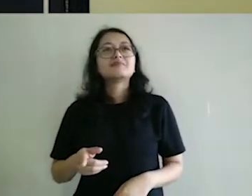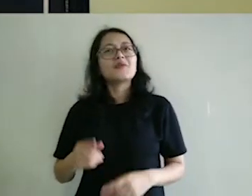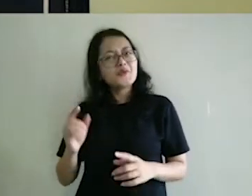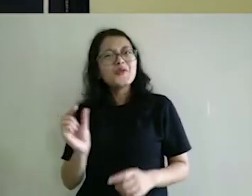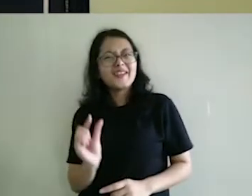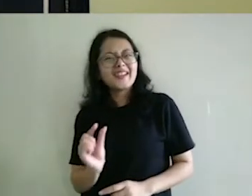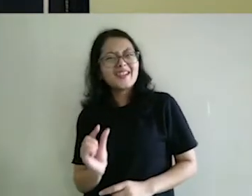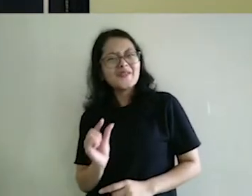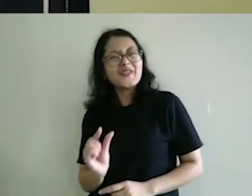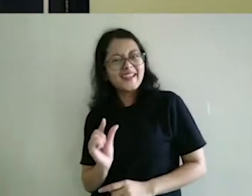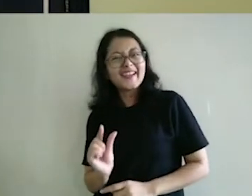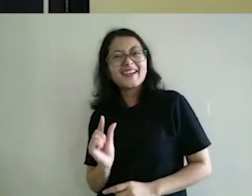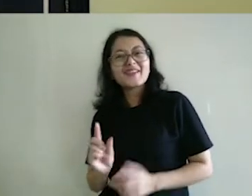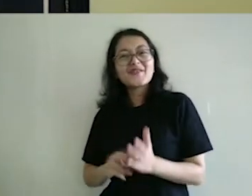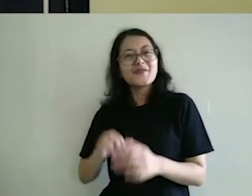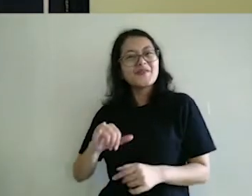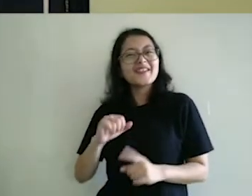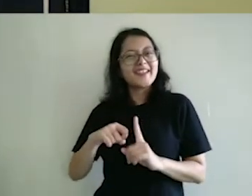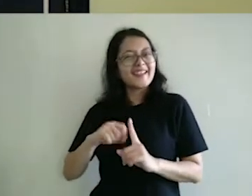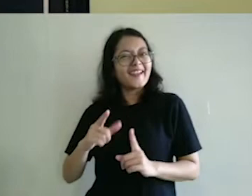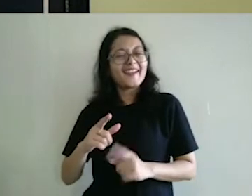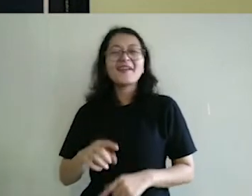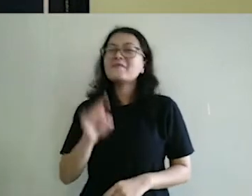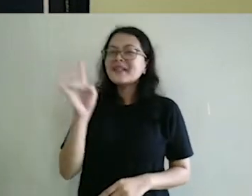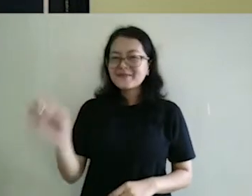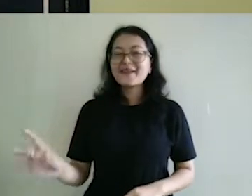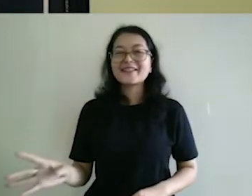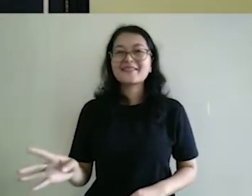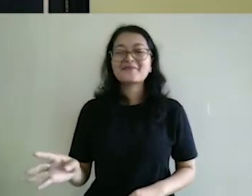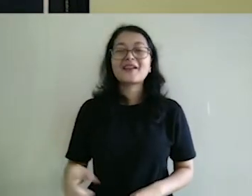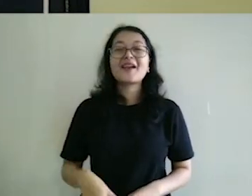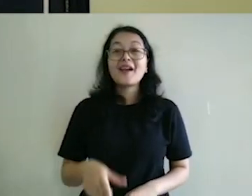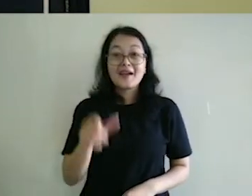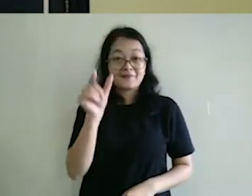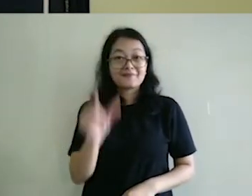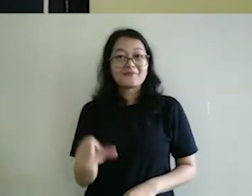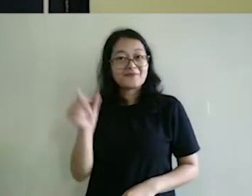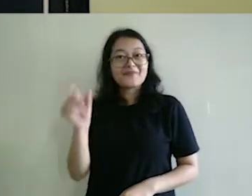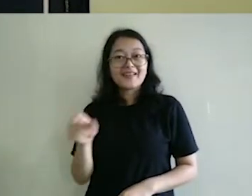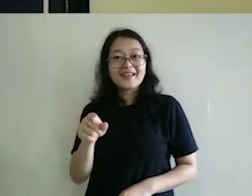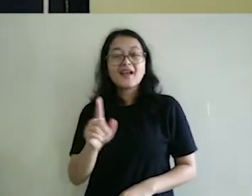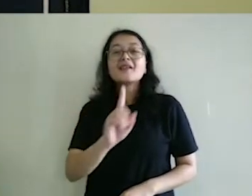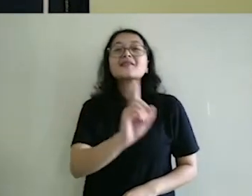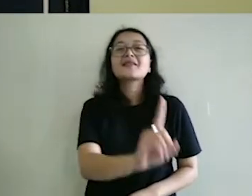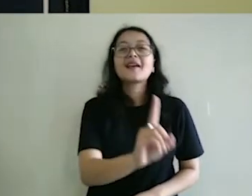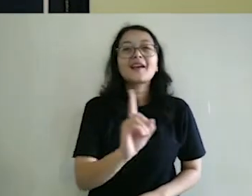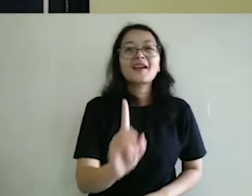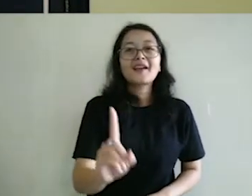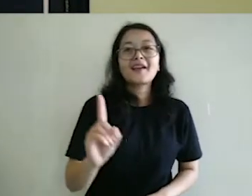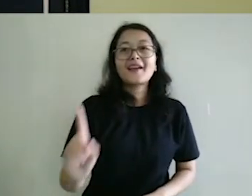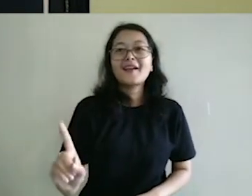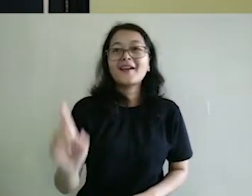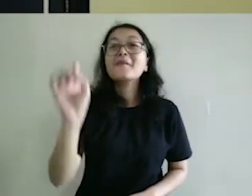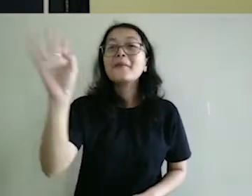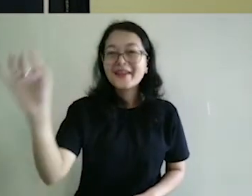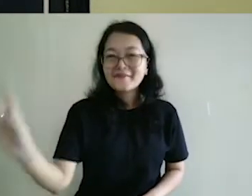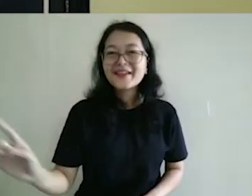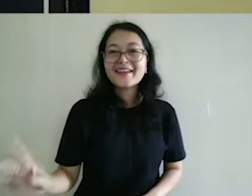Ternyata sangat unik kan? Salah satu orang dengan orang yang lain. Tiap pribadi individu